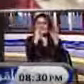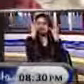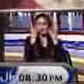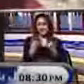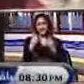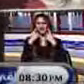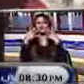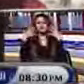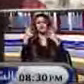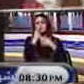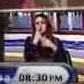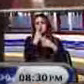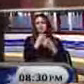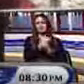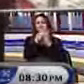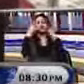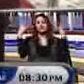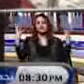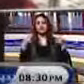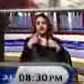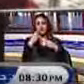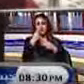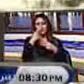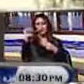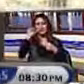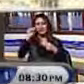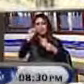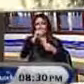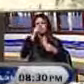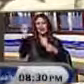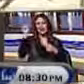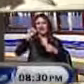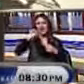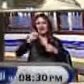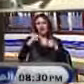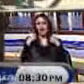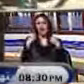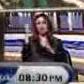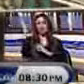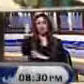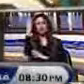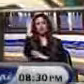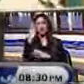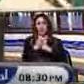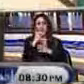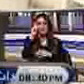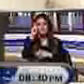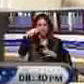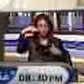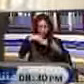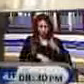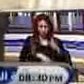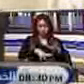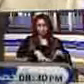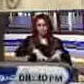تحس بريحة أكنك في ملح عطور جميل جدا يعني. كل مشروعات هذه القرية أقيمت بأفكار بسيطة